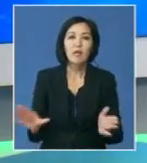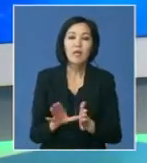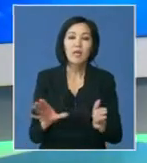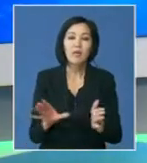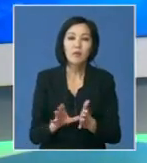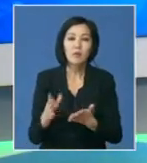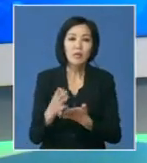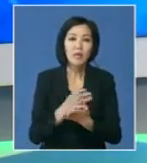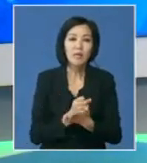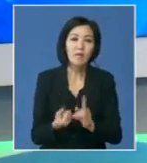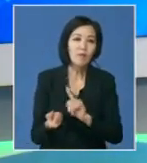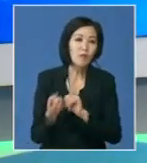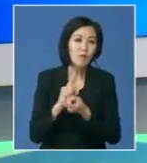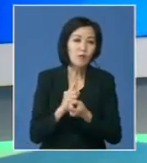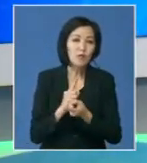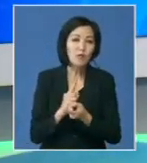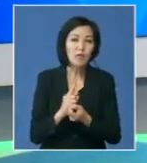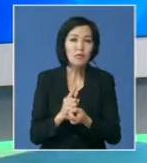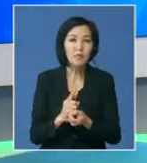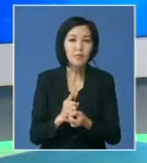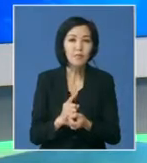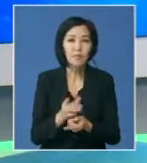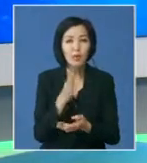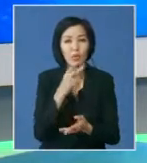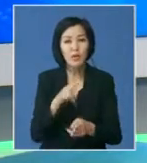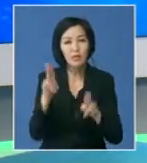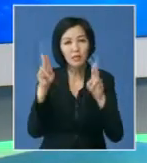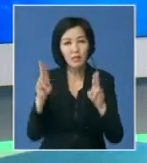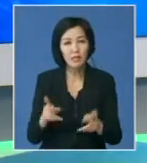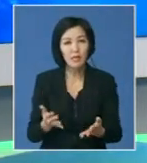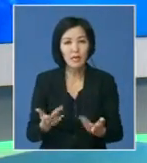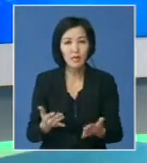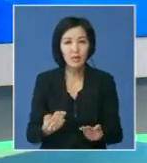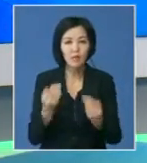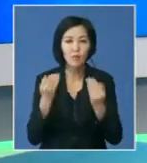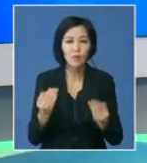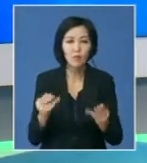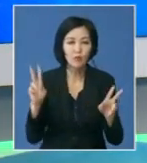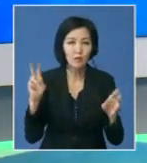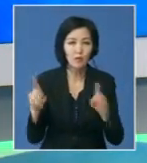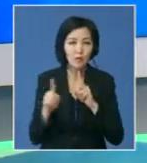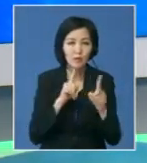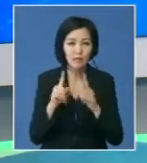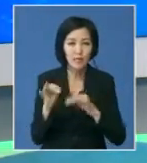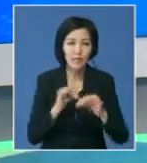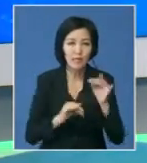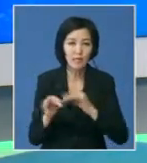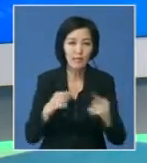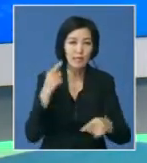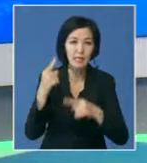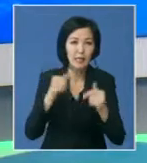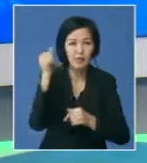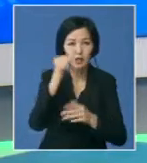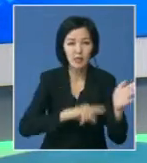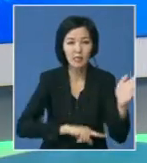Электрондық архивке көшу заман талабы. Өңірлік коммуникациялар қызметінде өткен кезекті брифингте осы тақырып талқыланды. Онда айтылғанындай, келесі жылдан бастап